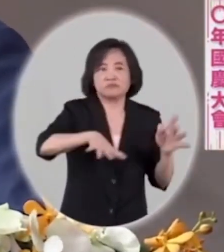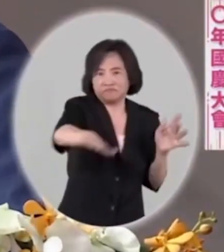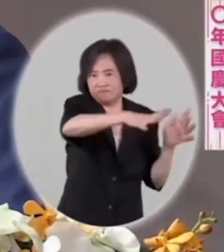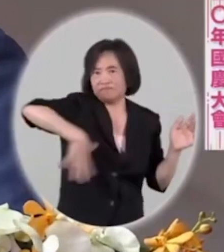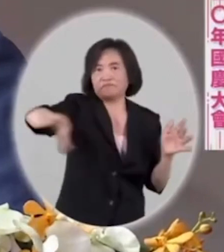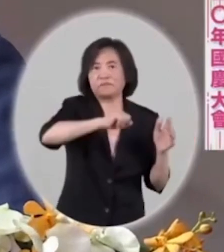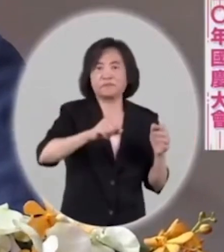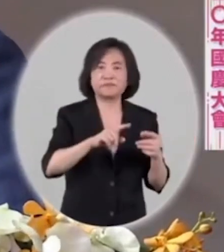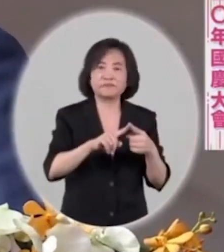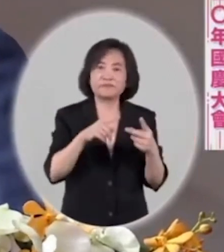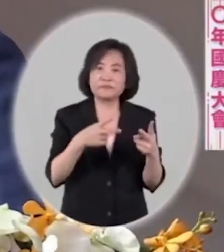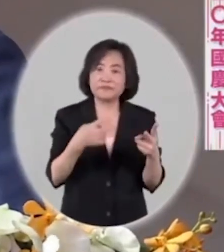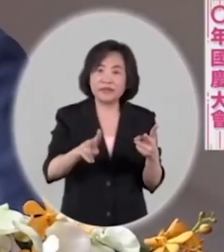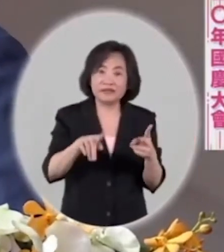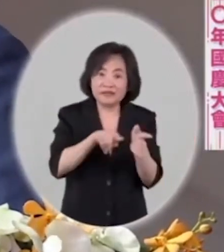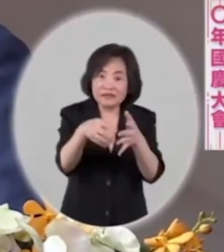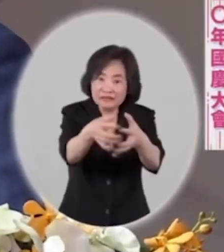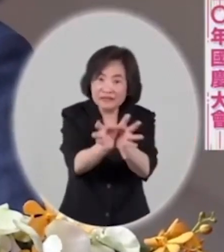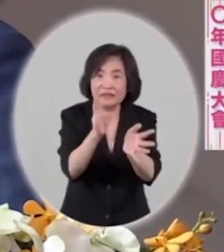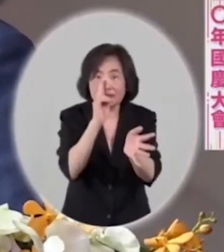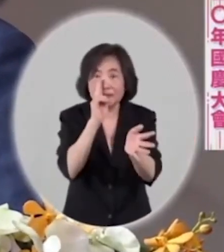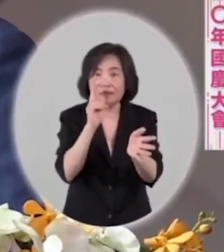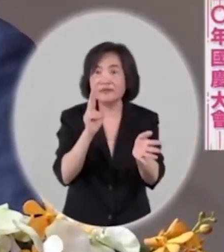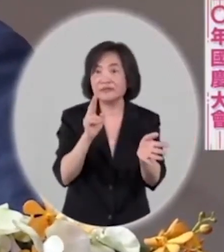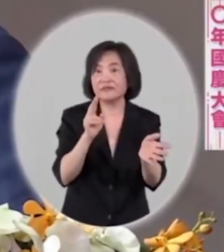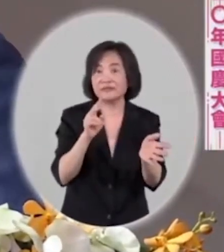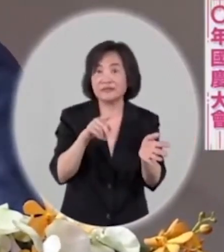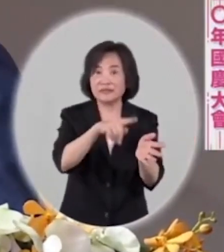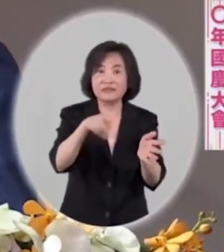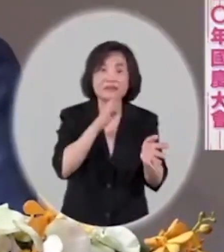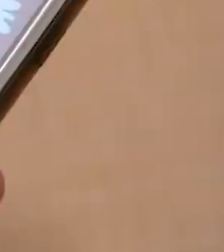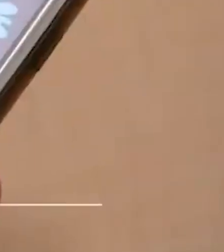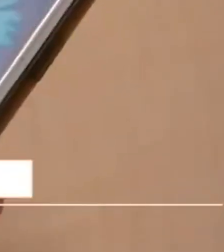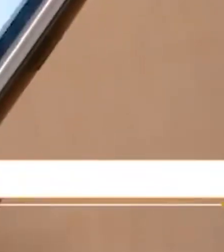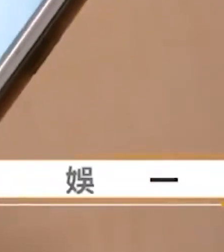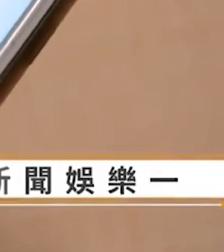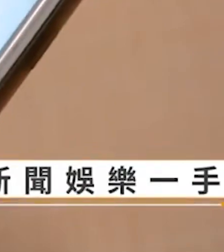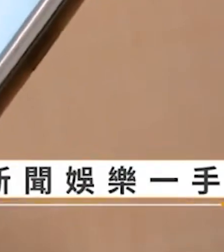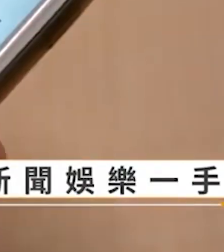从一元到多元，一步一脚印，成就的今天中华民国台湾崭新的样貌。这个今天让世人称赞的样貌，是经历了多个世代的人们共同努力的成果。没有一群人可以单独居功，也没有任何一群人曾经置身事外。